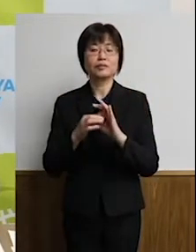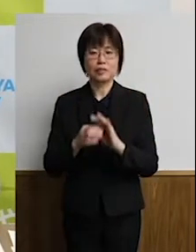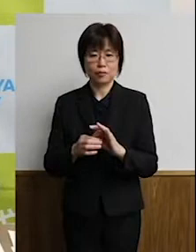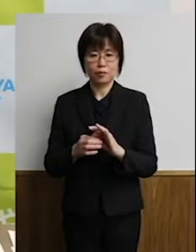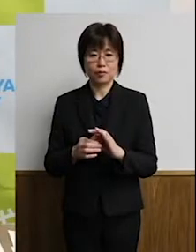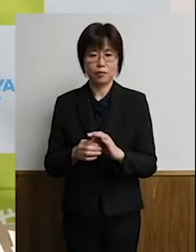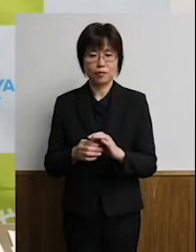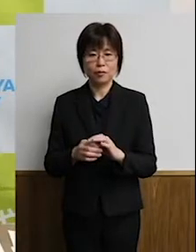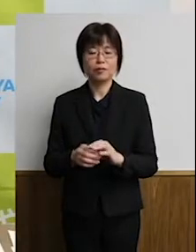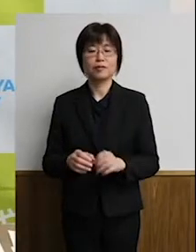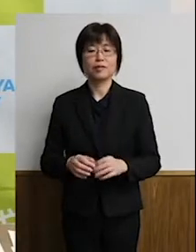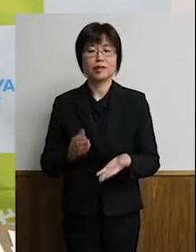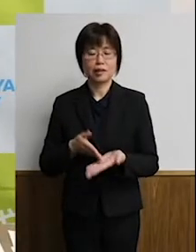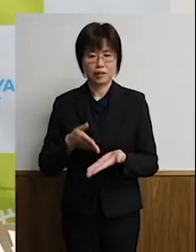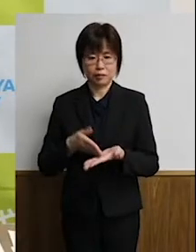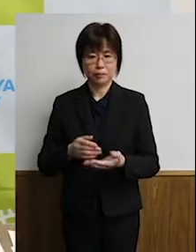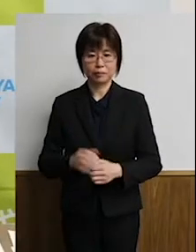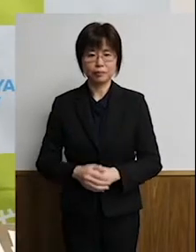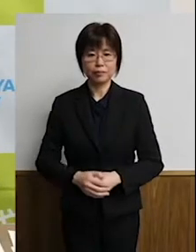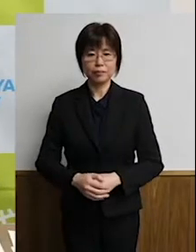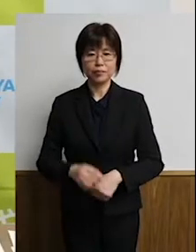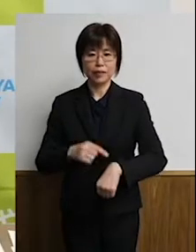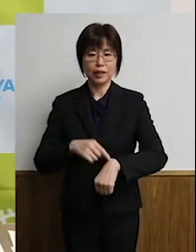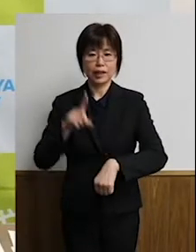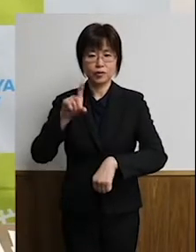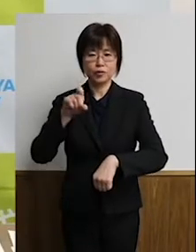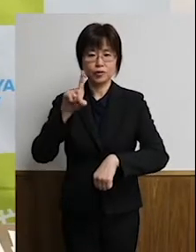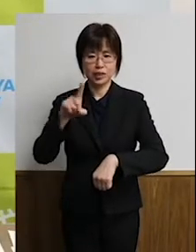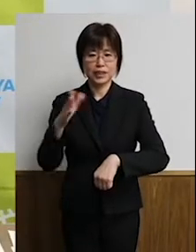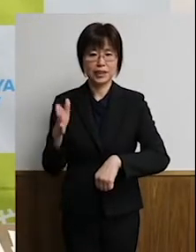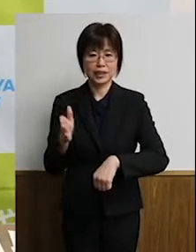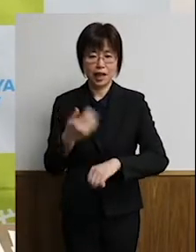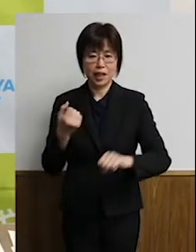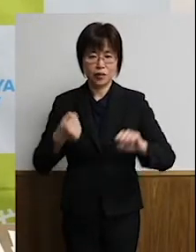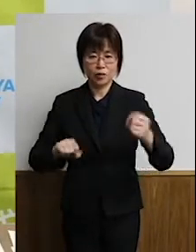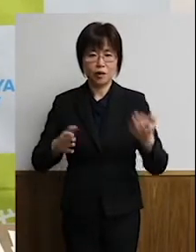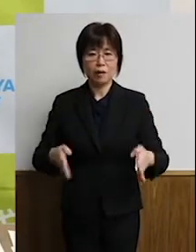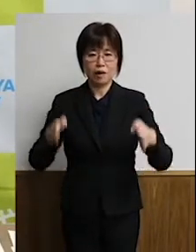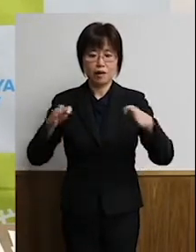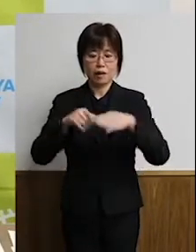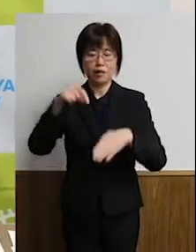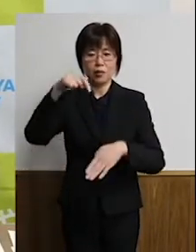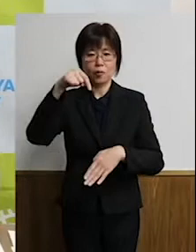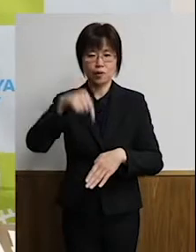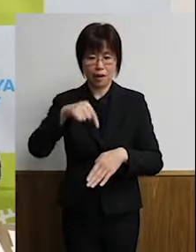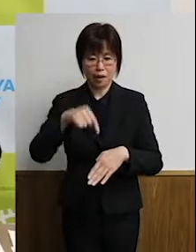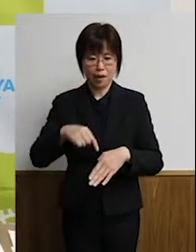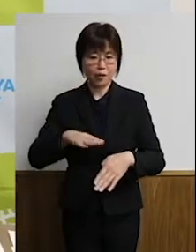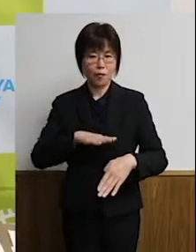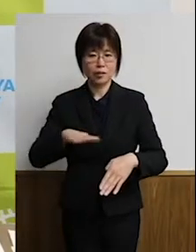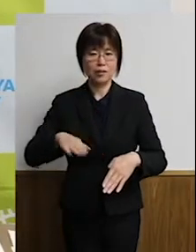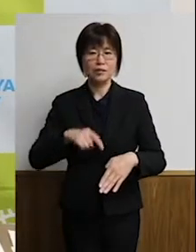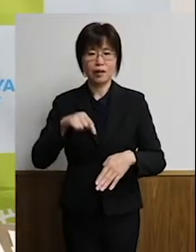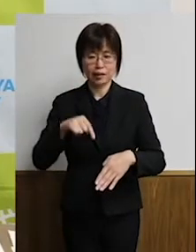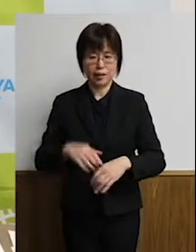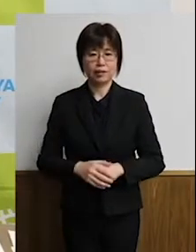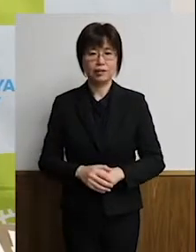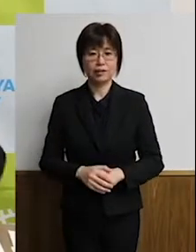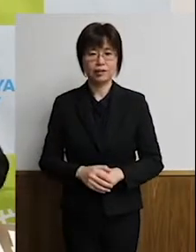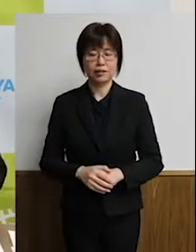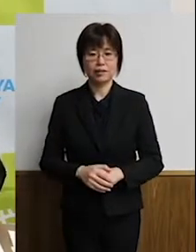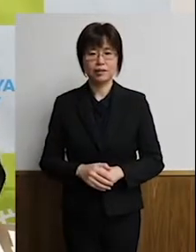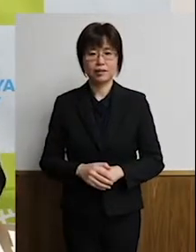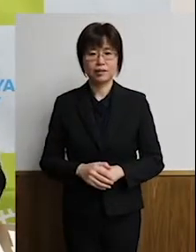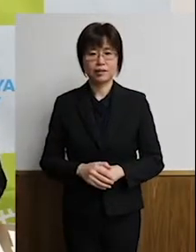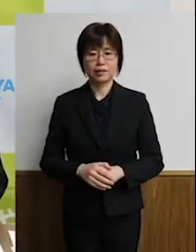ご説明いたします。まず午前11時より、大河ドラマ館内の中庭で、渋沢